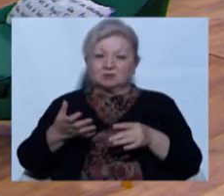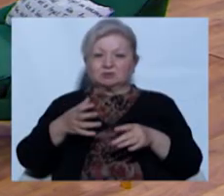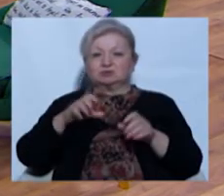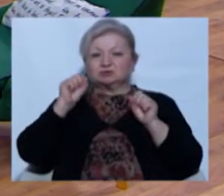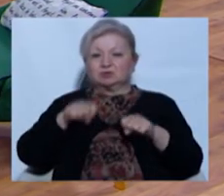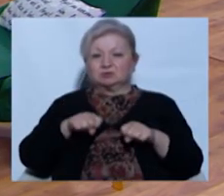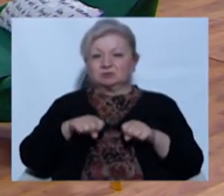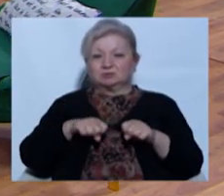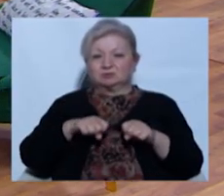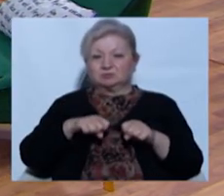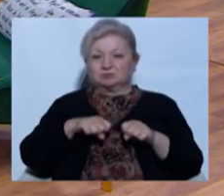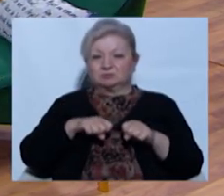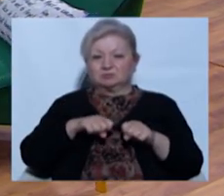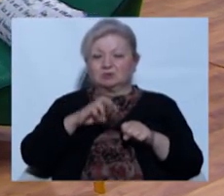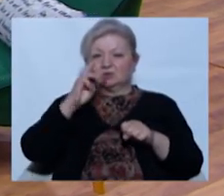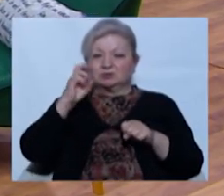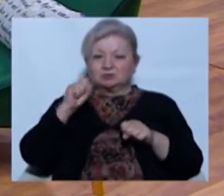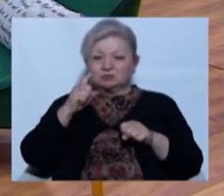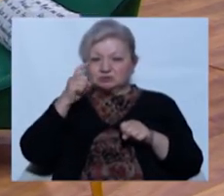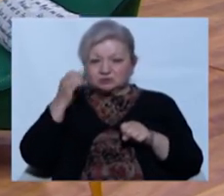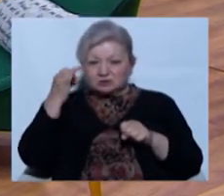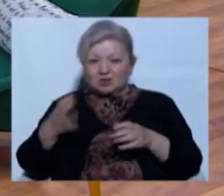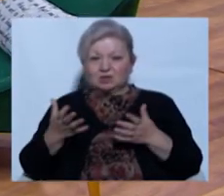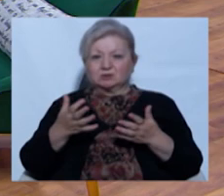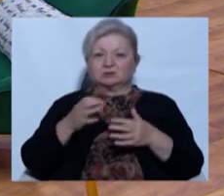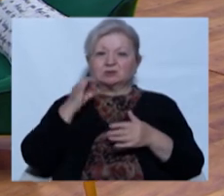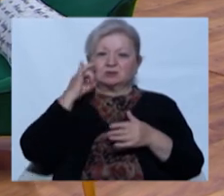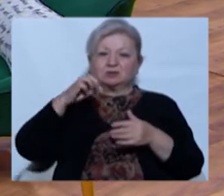შაჰი. შეუხვდებით თქვენ აი ამ ტერმინებს აუცილებლად,